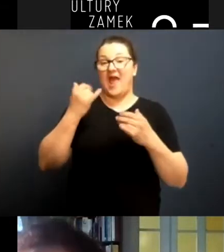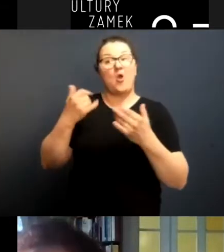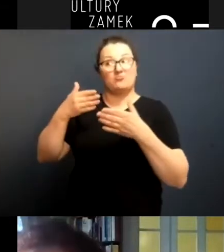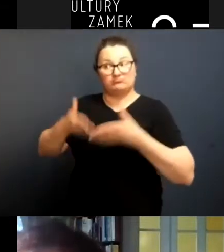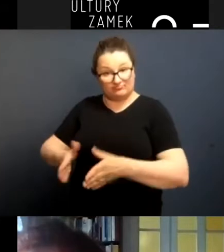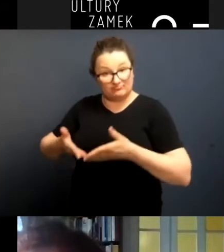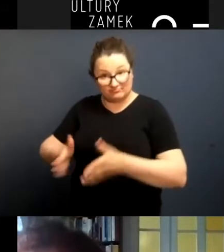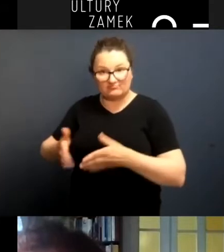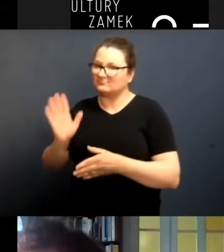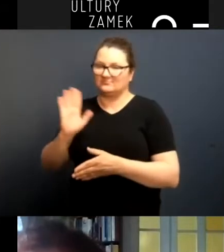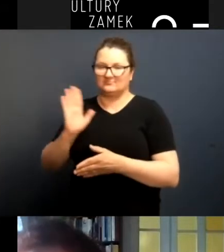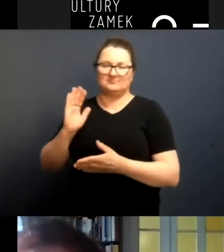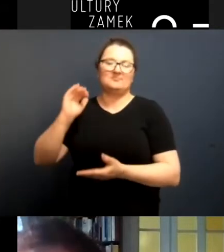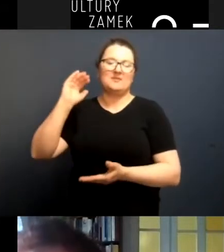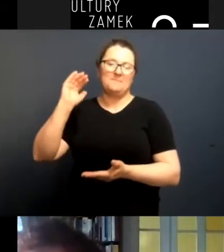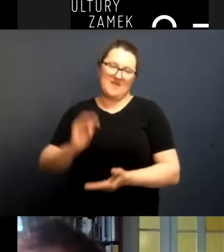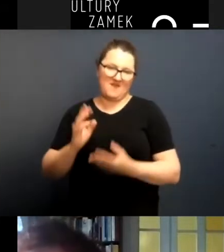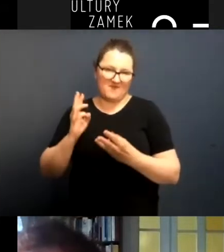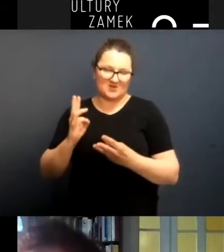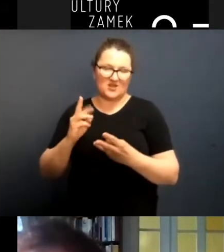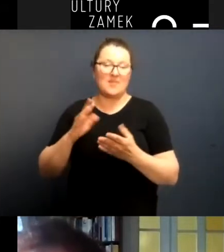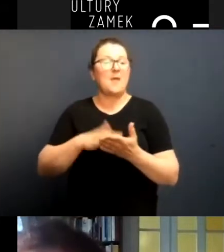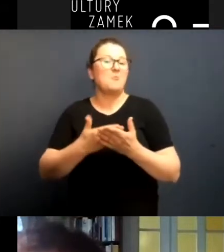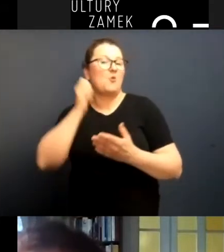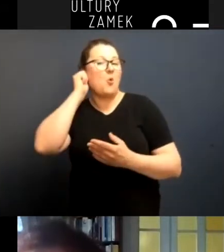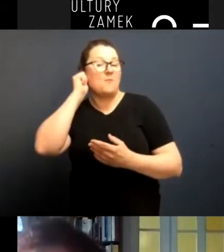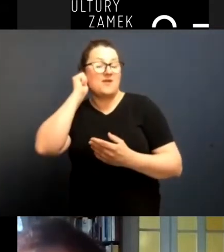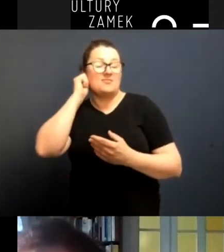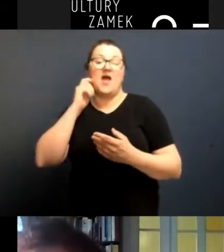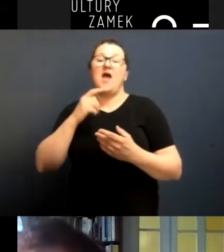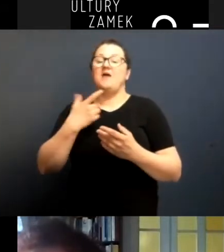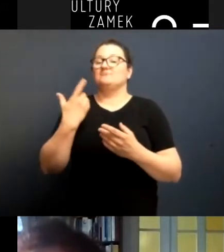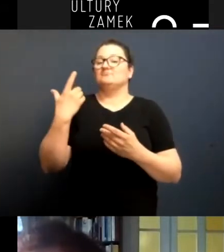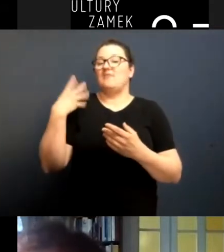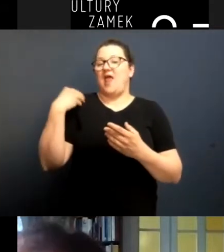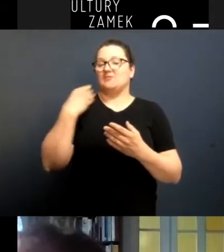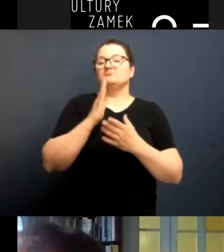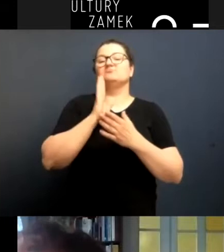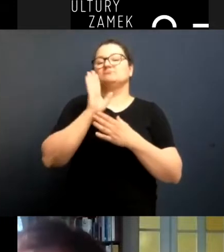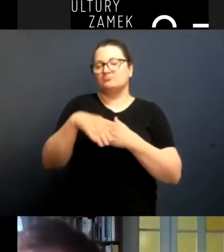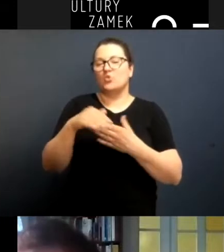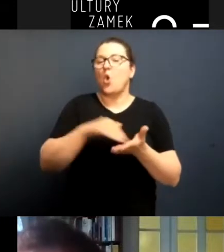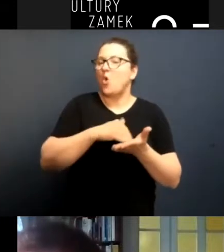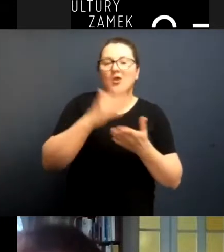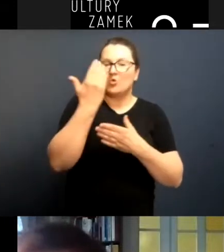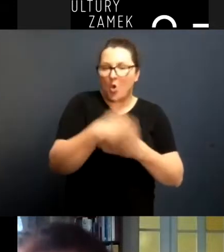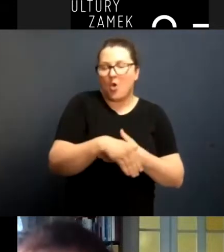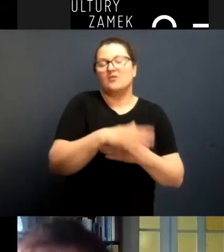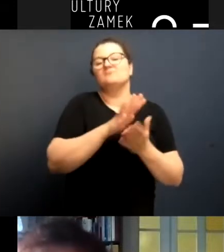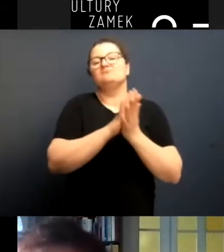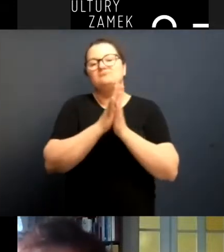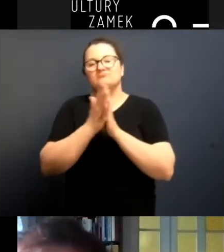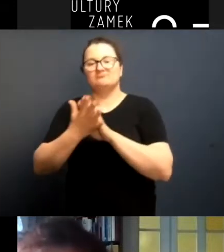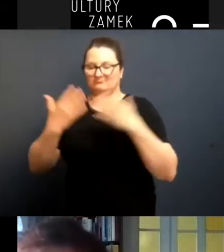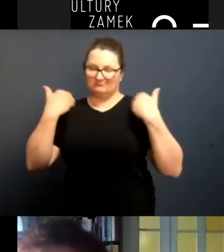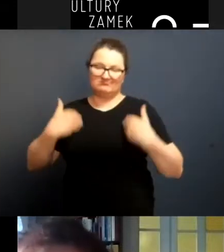ceniona jest dużo, dużo niżej. Stąd kobieta, która przechodzi menopauzę, przestaje być obiektem seksualnym,